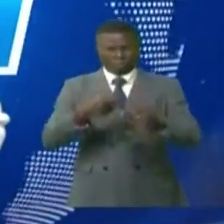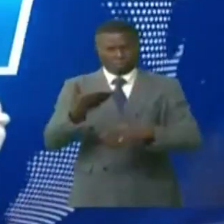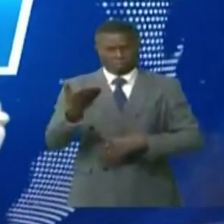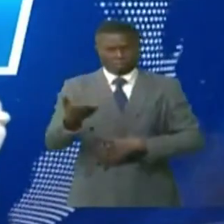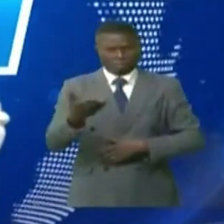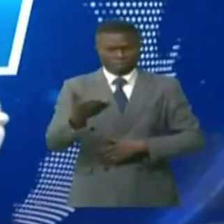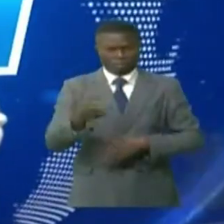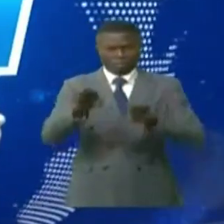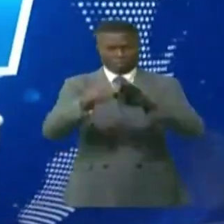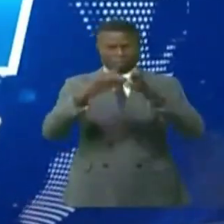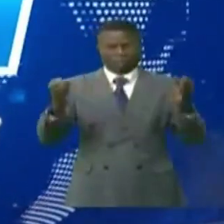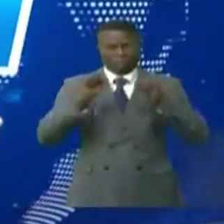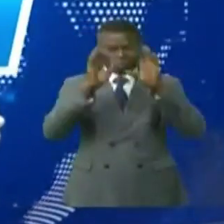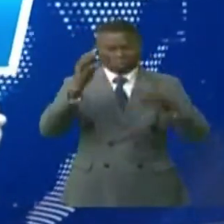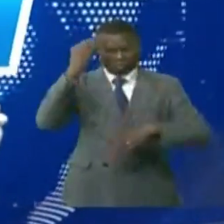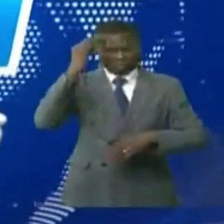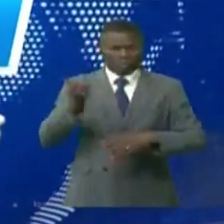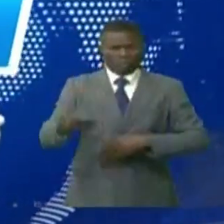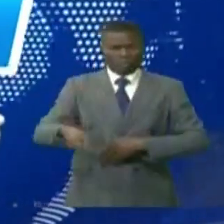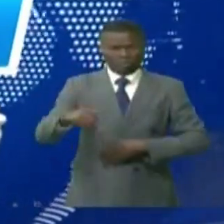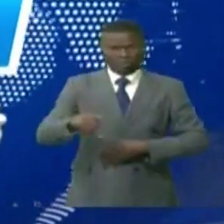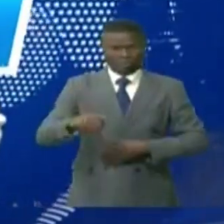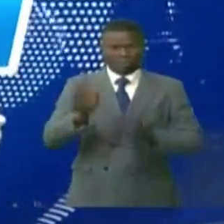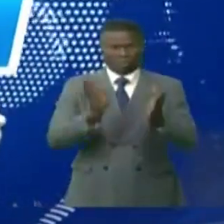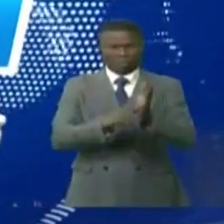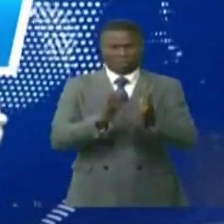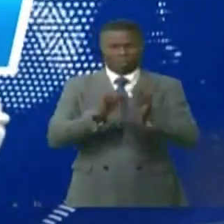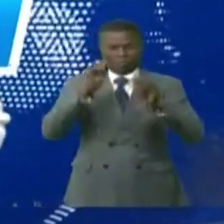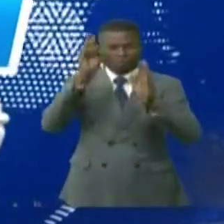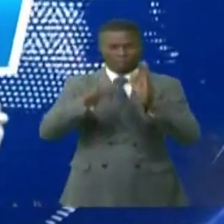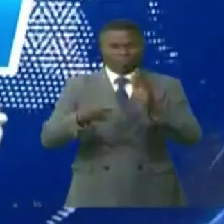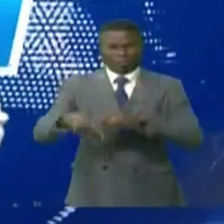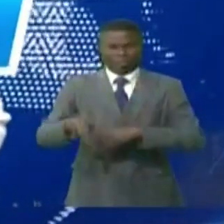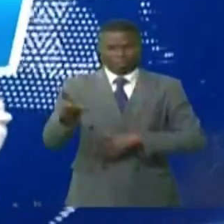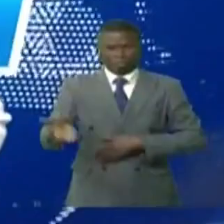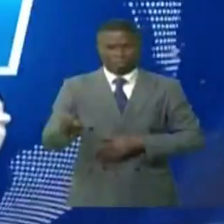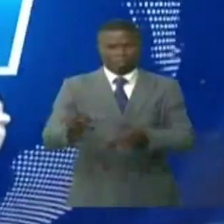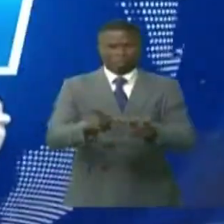terre et inaugurée par le ministre provincial de l'EPST de la province.